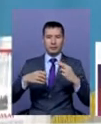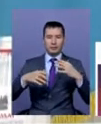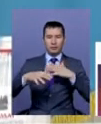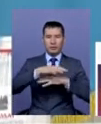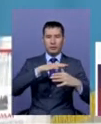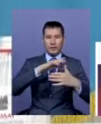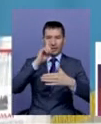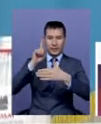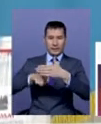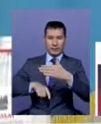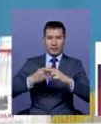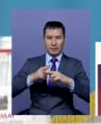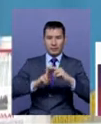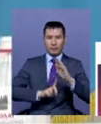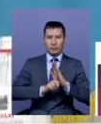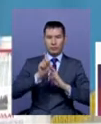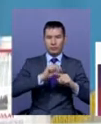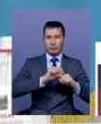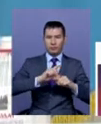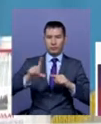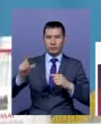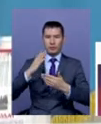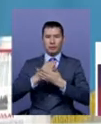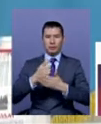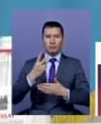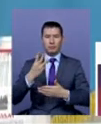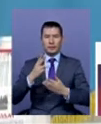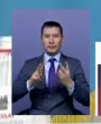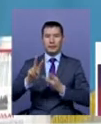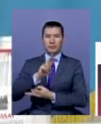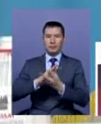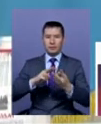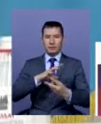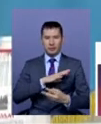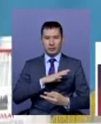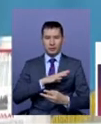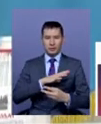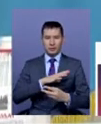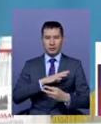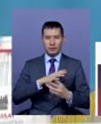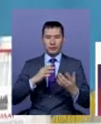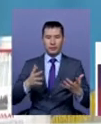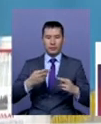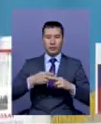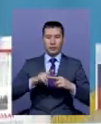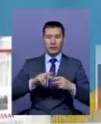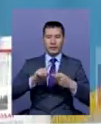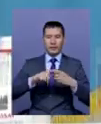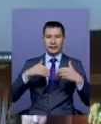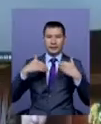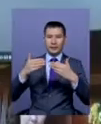кеңесінің бастамасы бойынша бірқатар маңызды заңнамалық өзгерістерді қабылдады. Ал бұл кеңестің